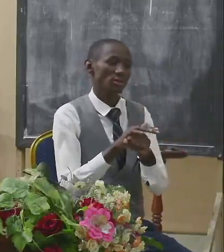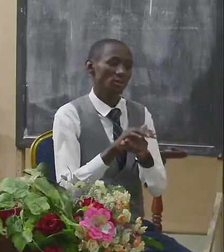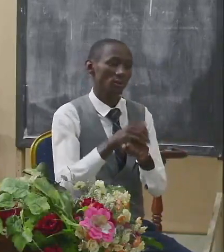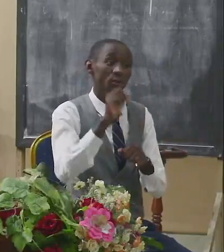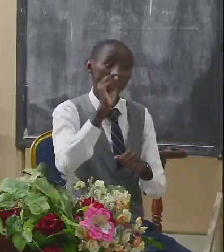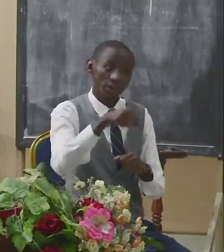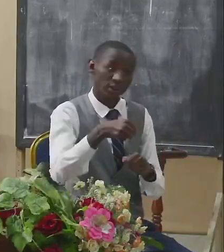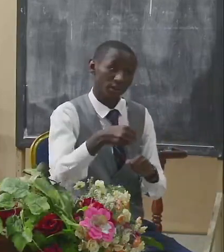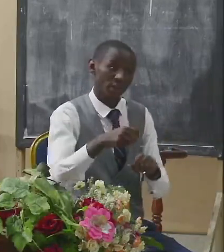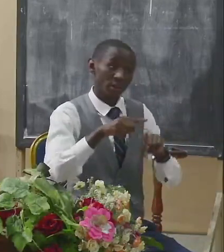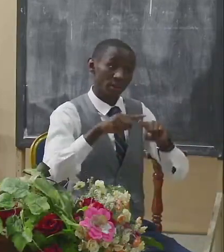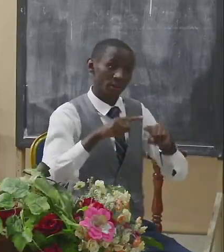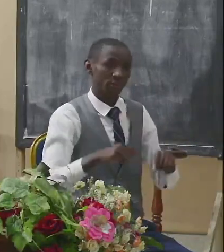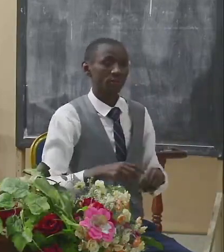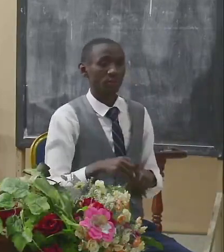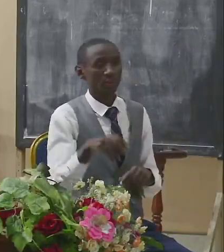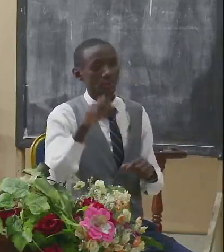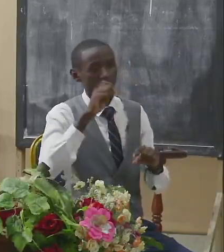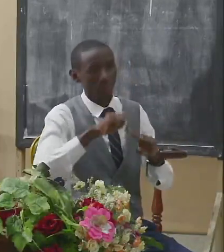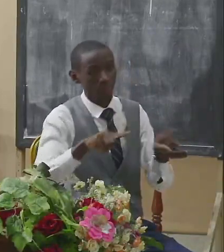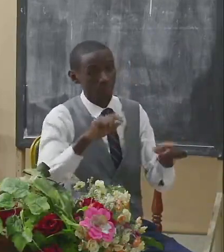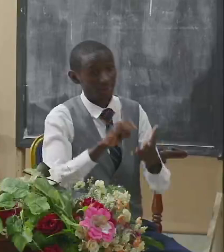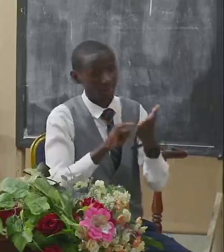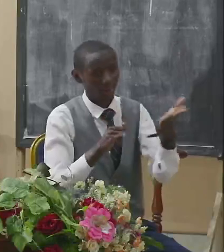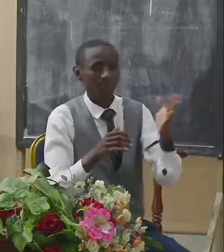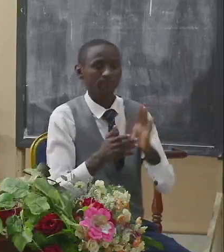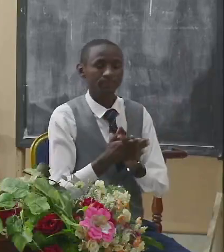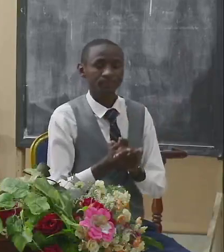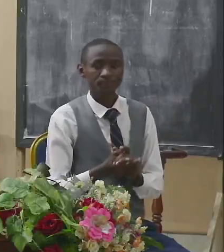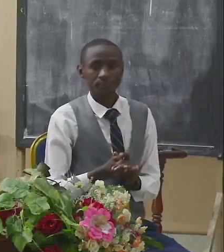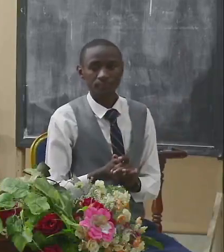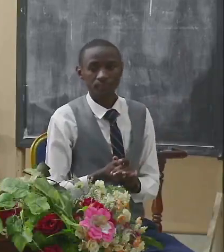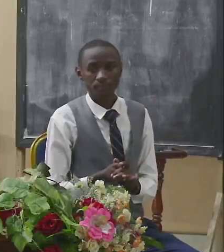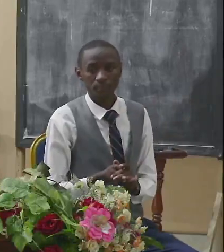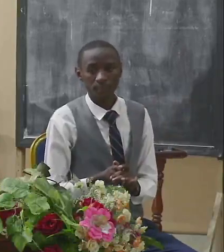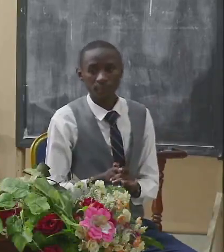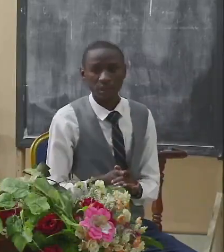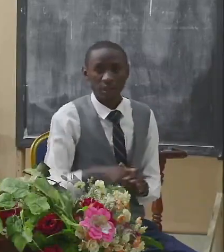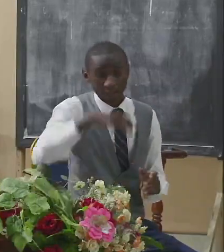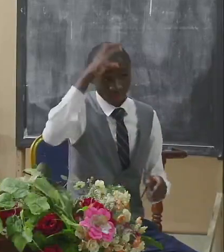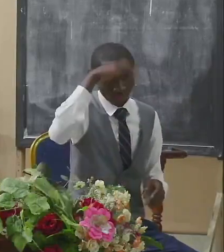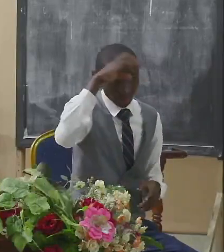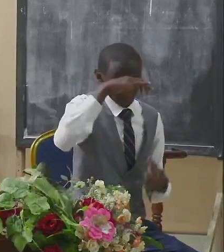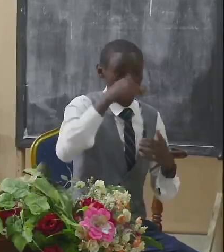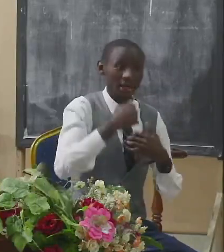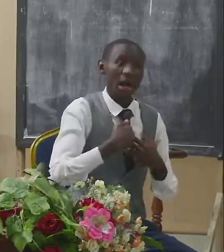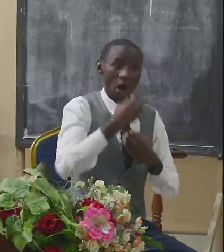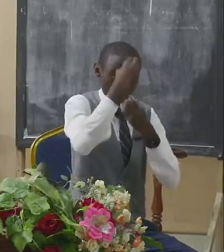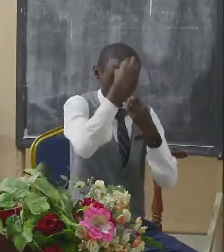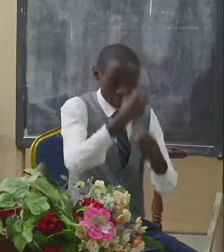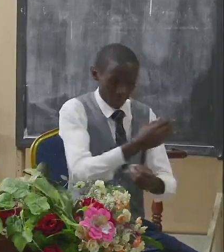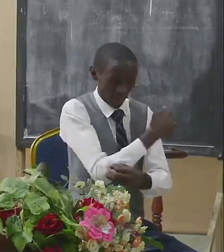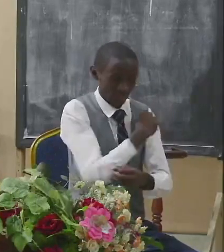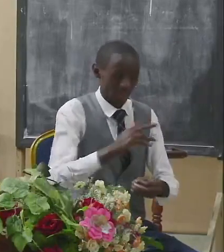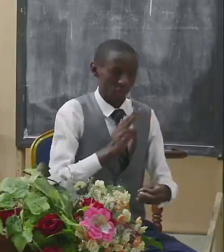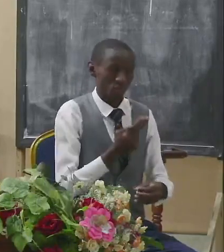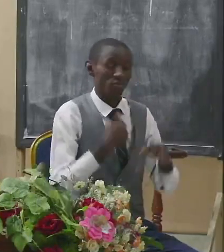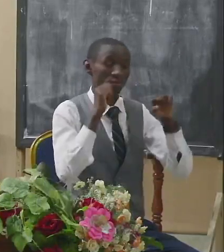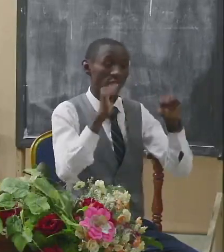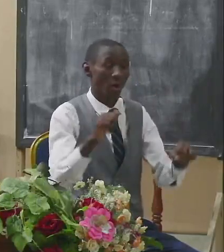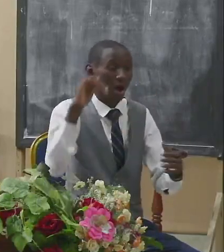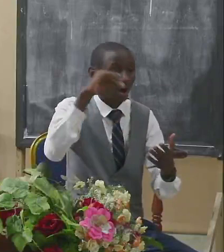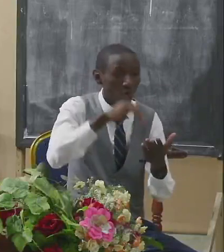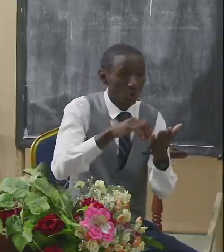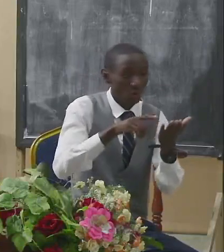Oui, Dio, mais c'est ça. La donc, Isaac a obéi. Isaac et nous pouvons aussi lire notre